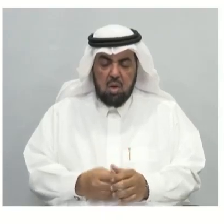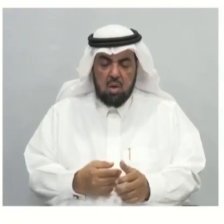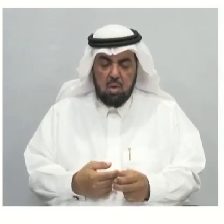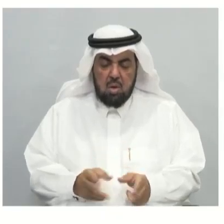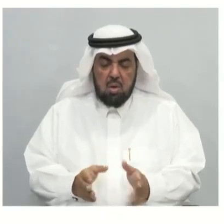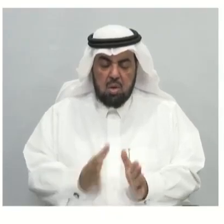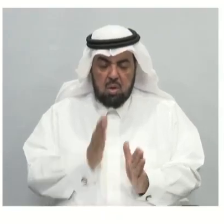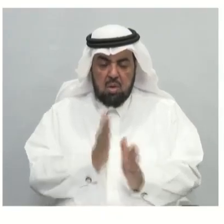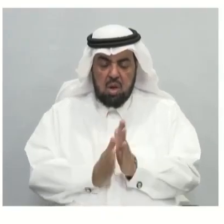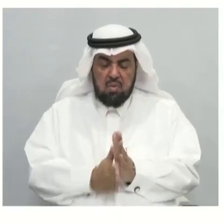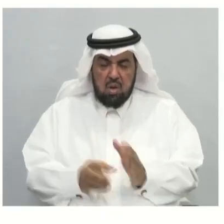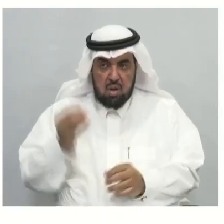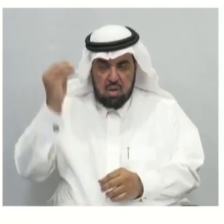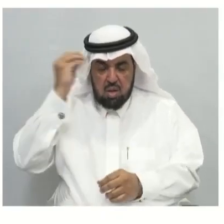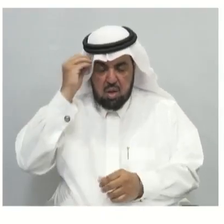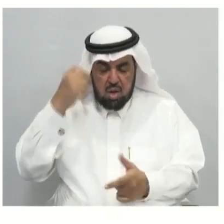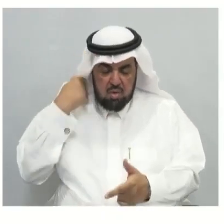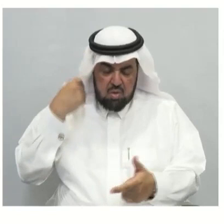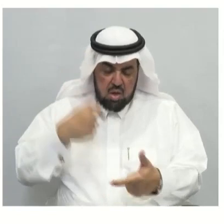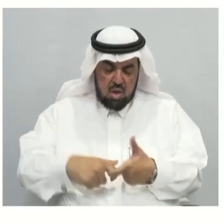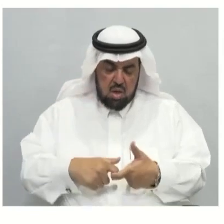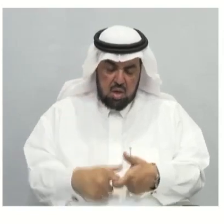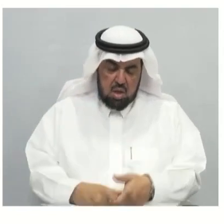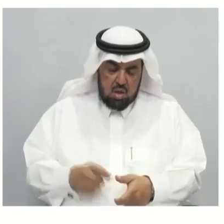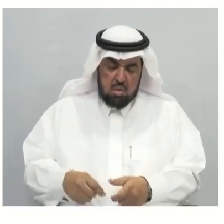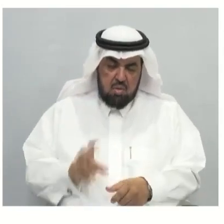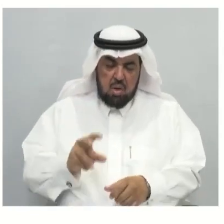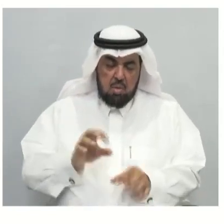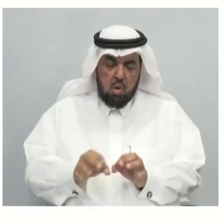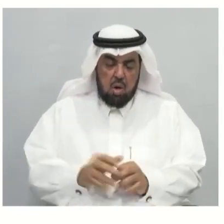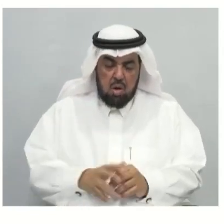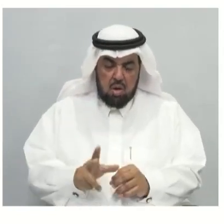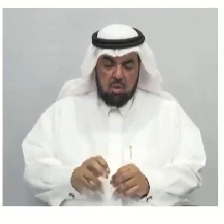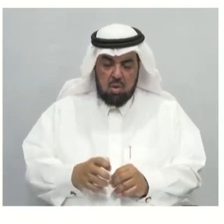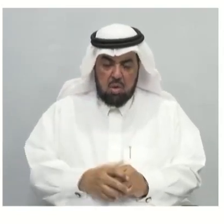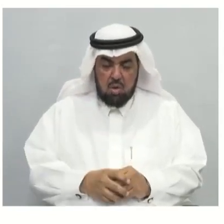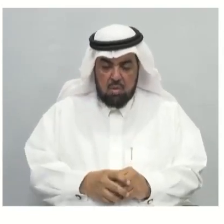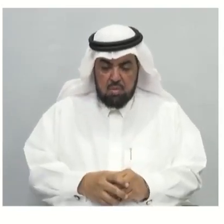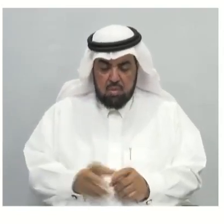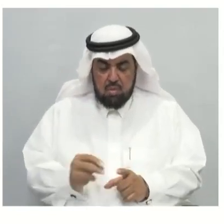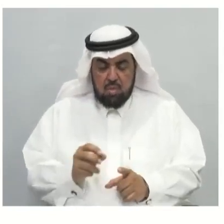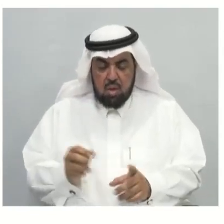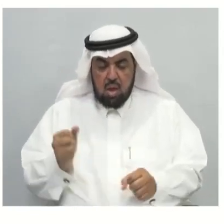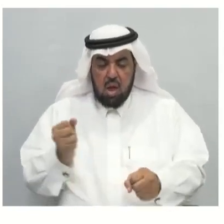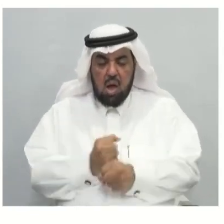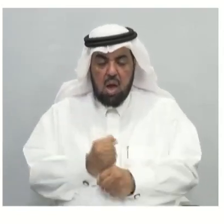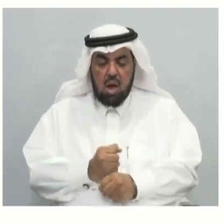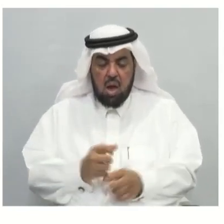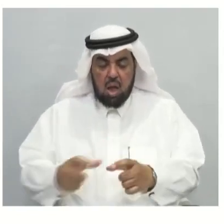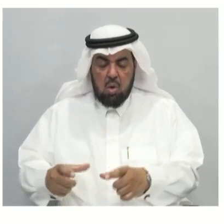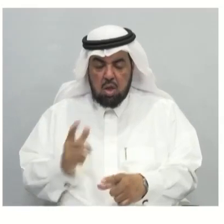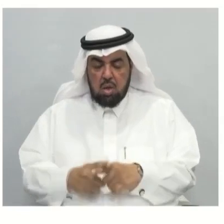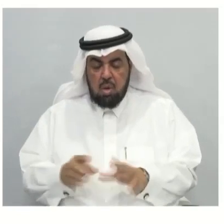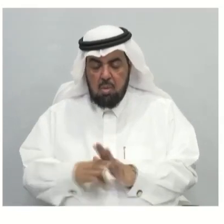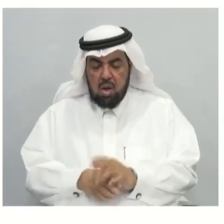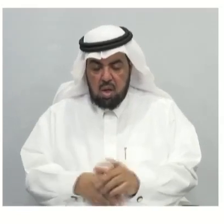تعريف الارتباط او ما نسميها بالكوكيز الموجوده في المواقع النماذج كادوات جمع